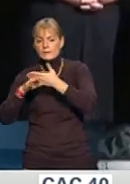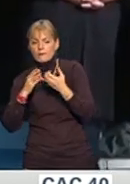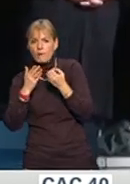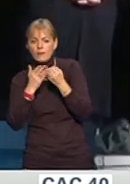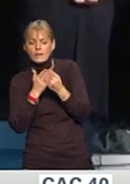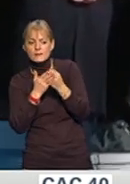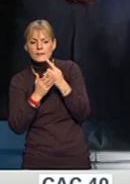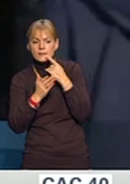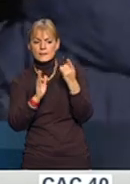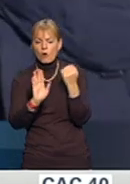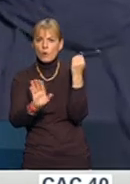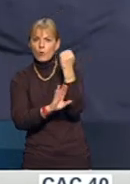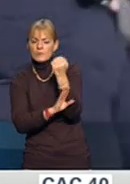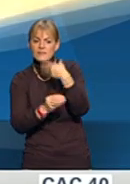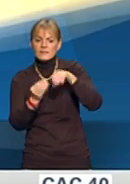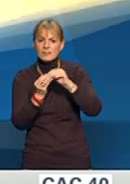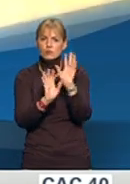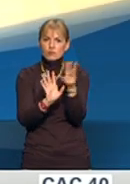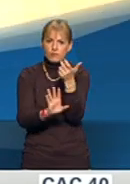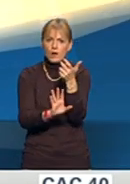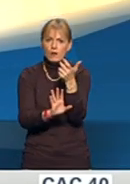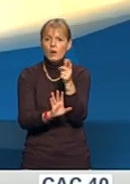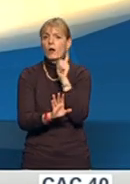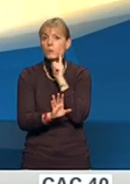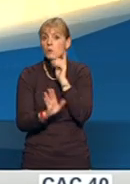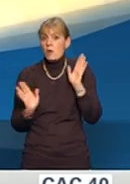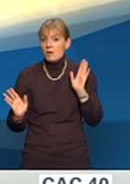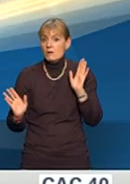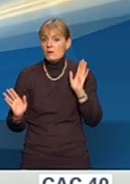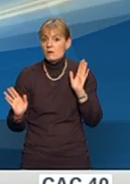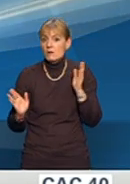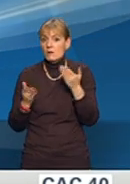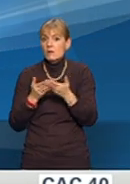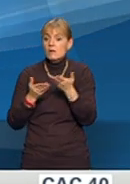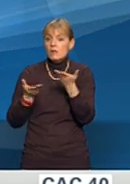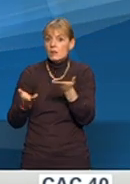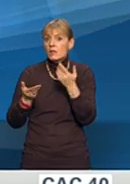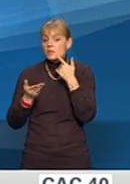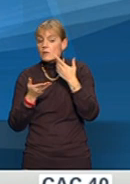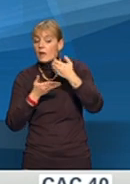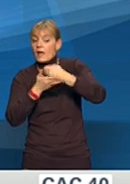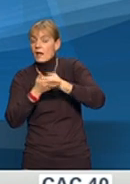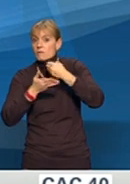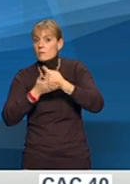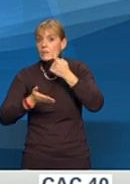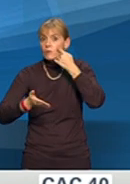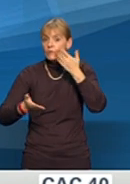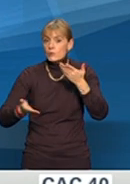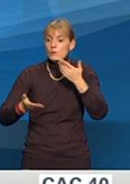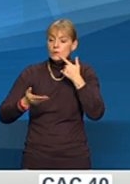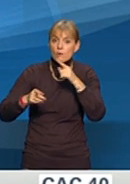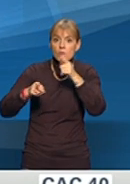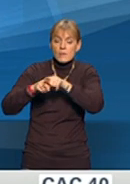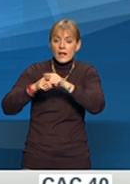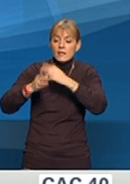pour homicide et vol aggravé, puisqu'il semblerait donc, à l'intitulé de l'information ouverte, que des effets aient été